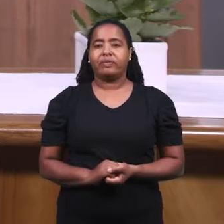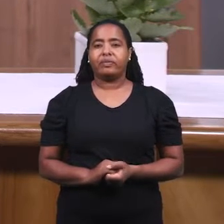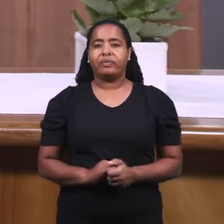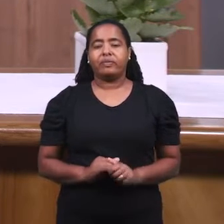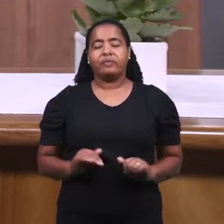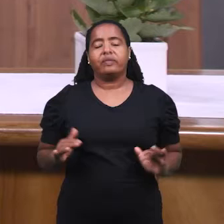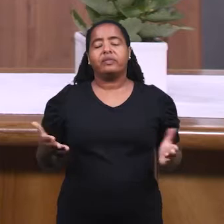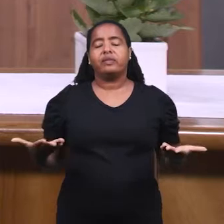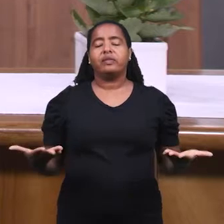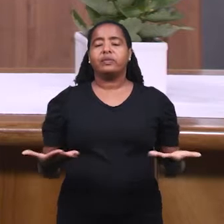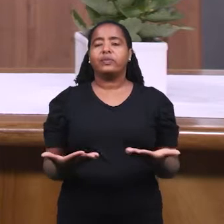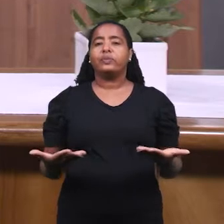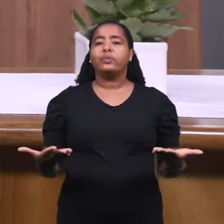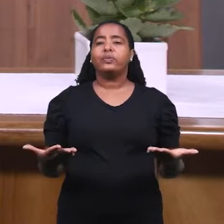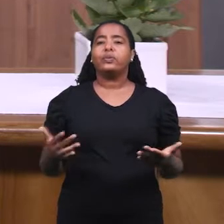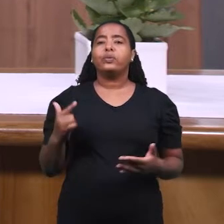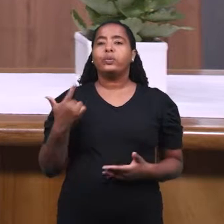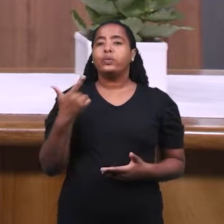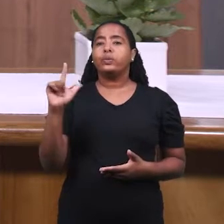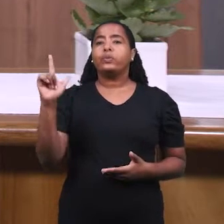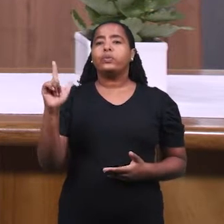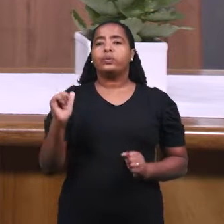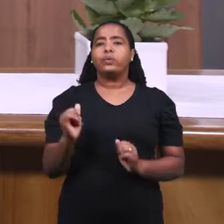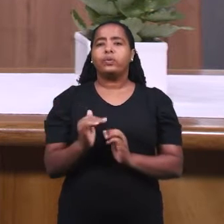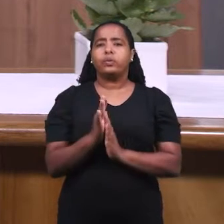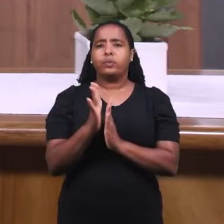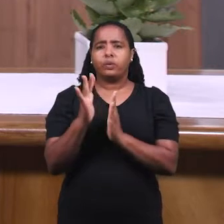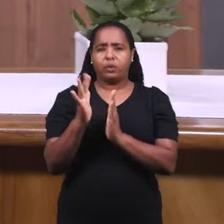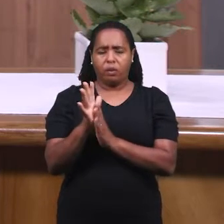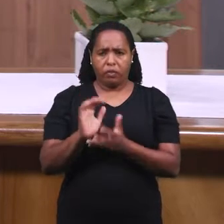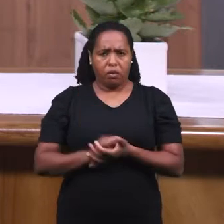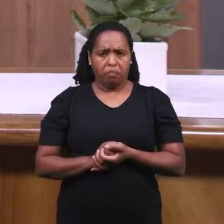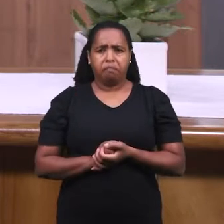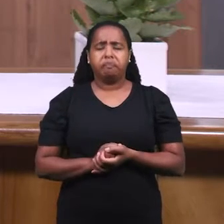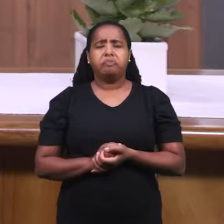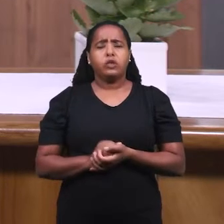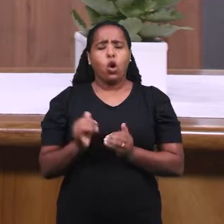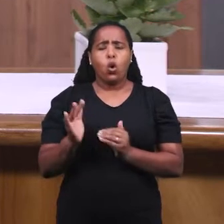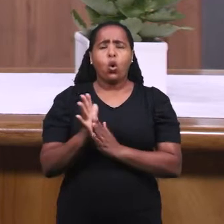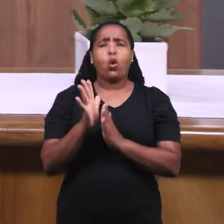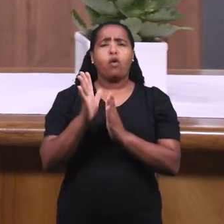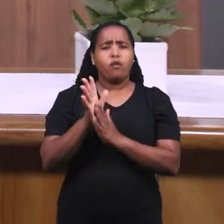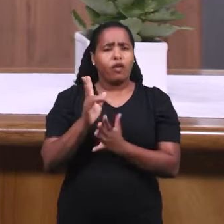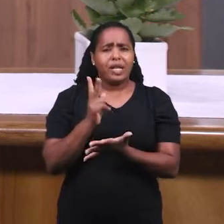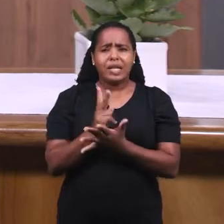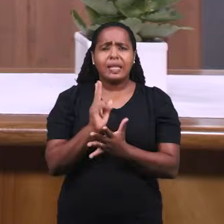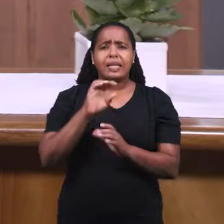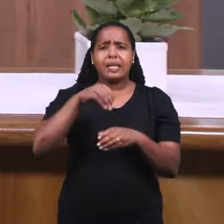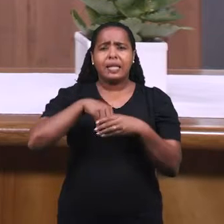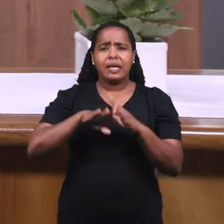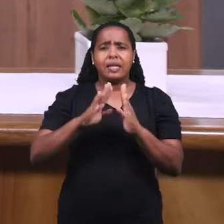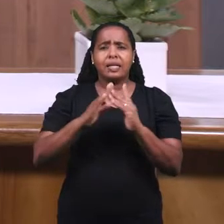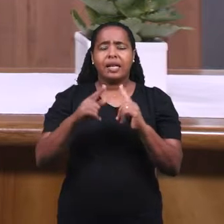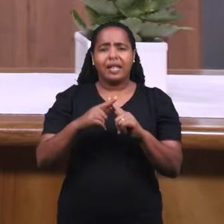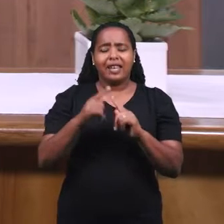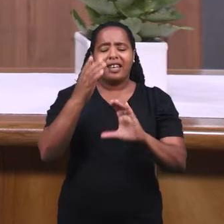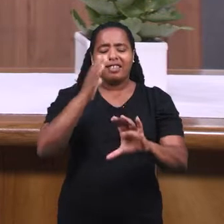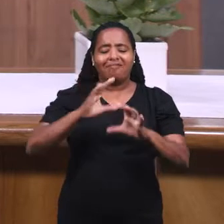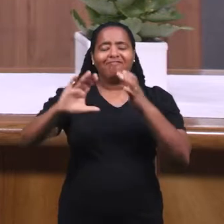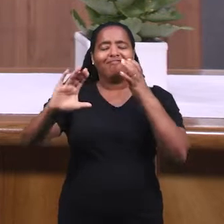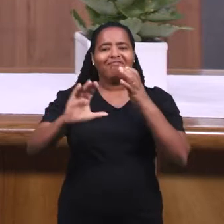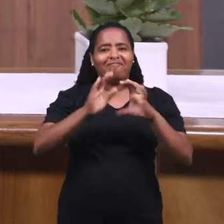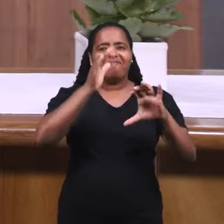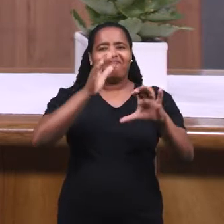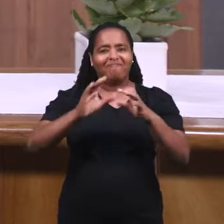Братья и сестры, мы сейчас поем псалом, псалом,